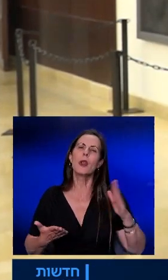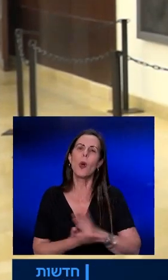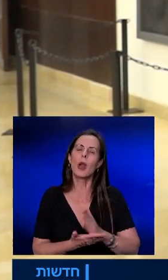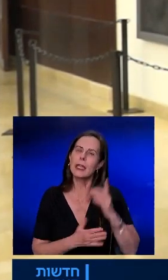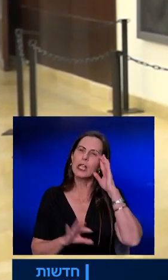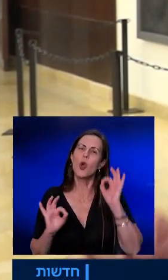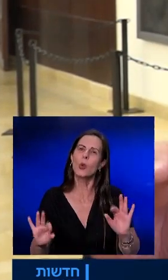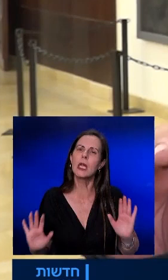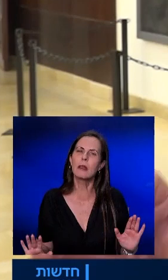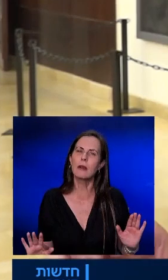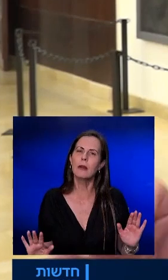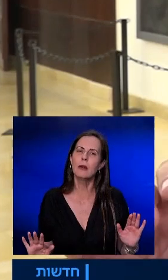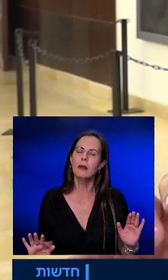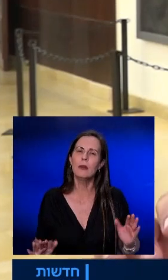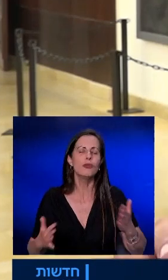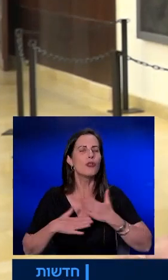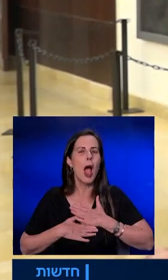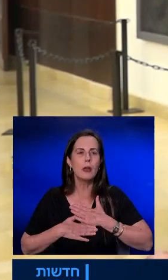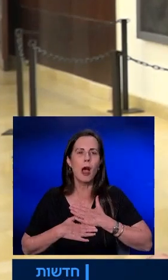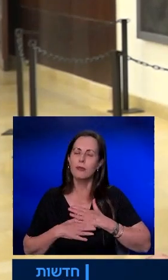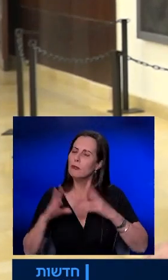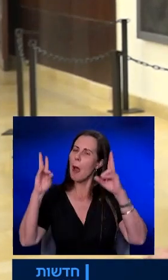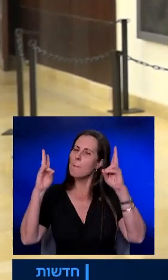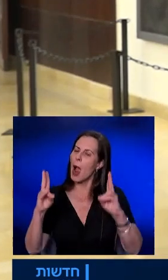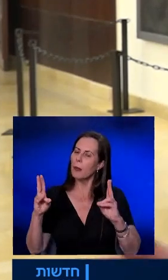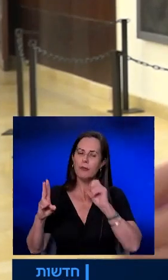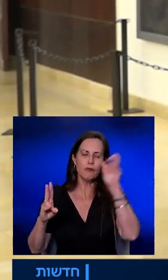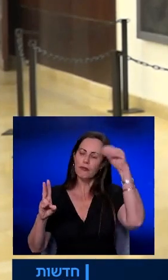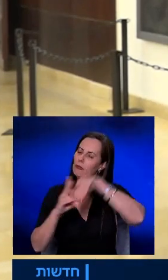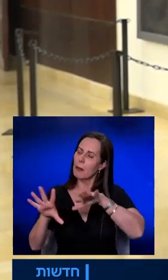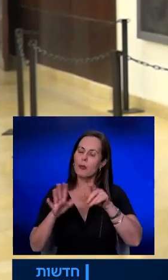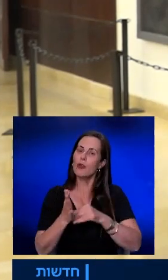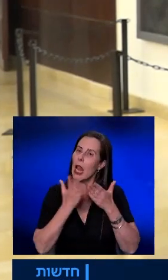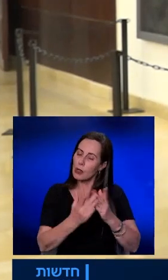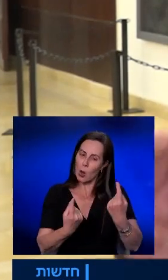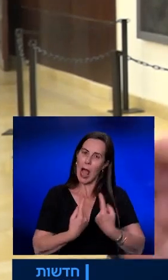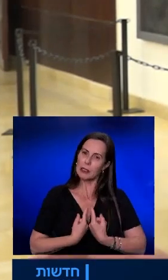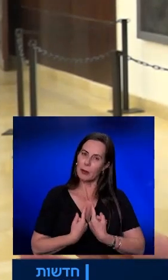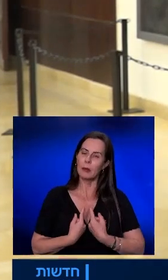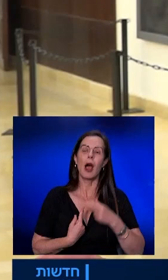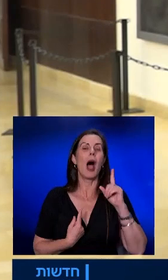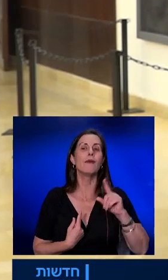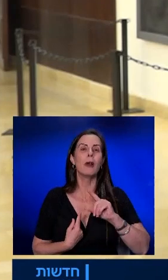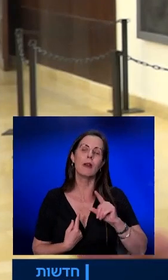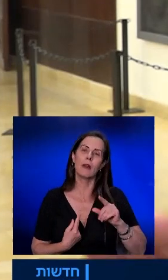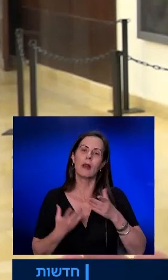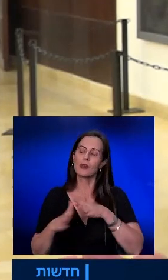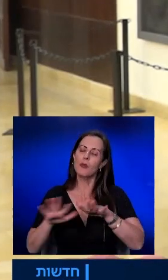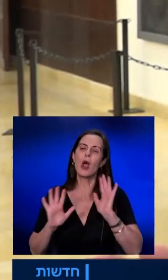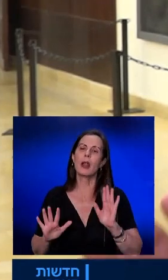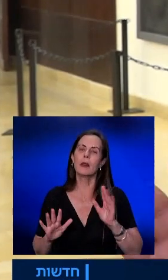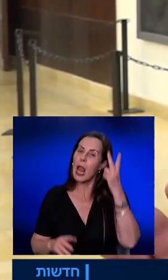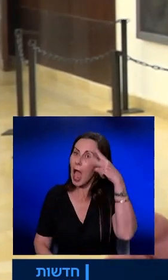שקולה שאנחנו מקפיאים את הפעילות שלנו כדי לעזור גם לעצמנו, אבל גם לקואליציה ולממשלה